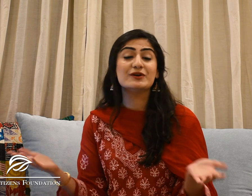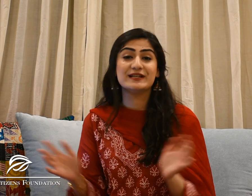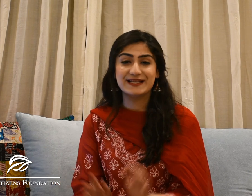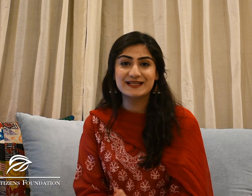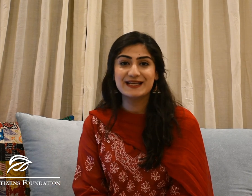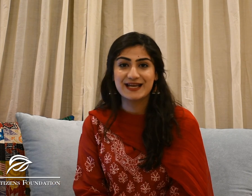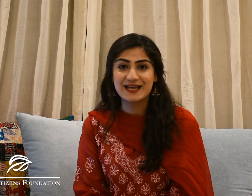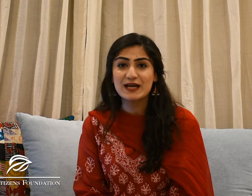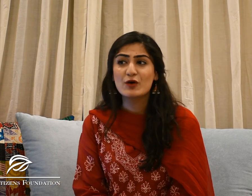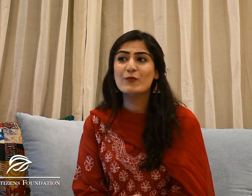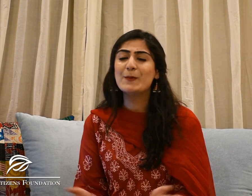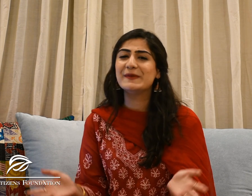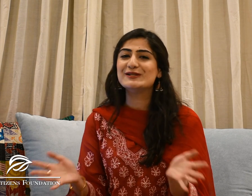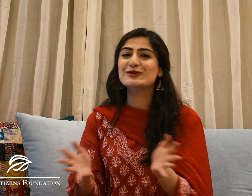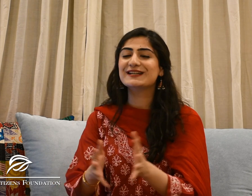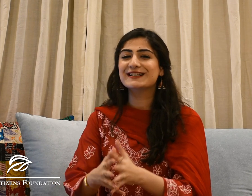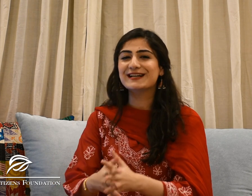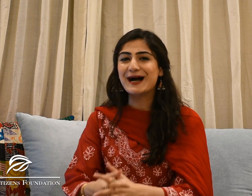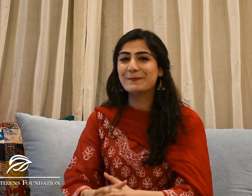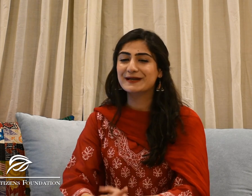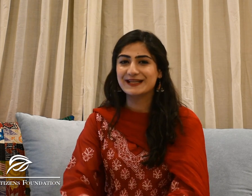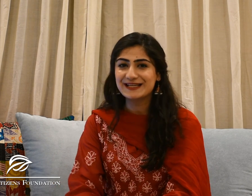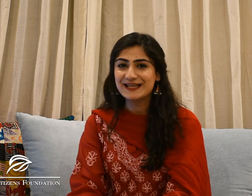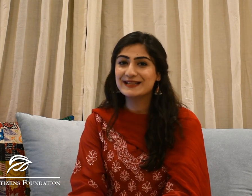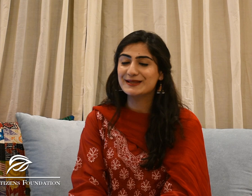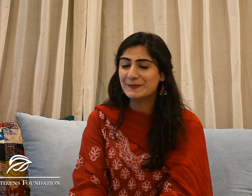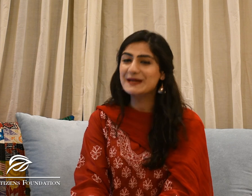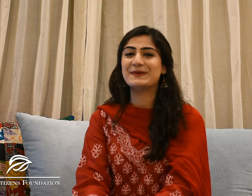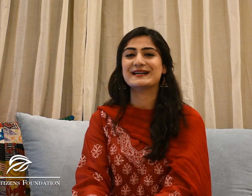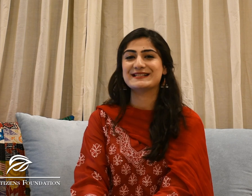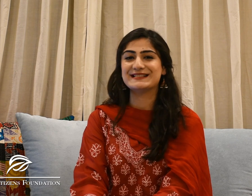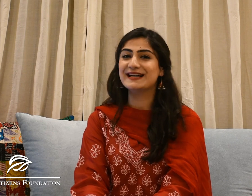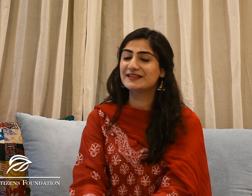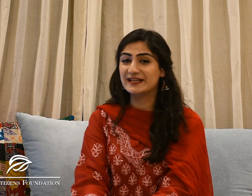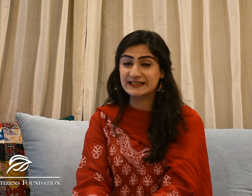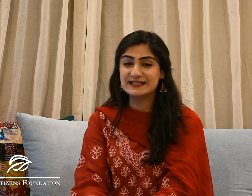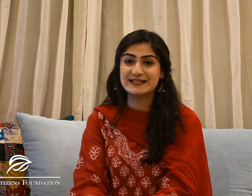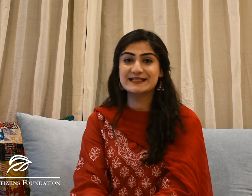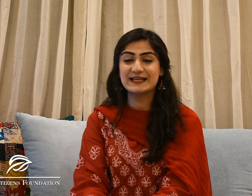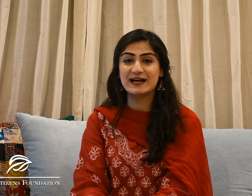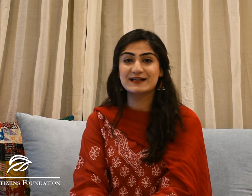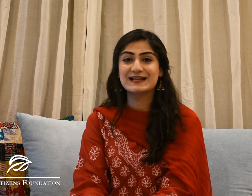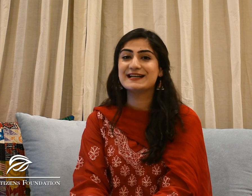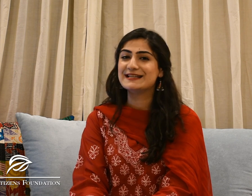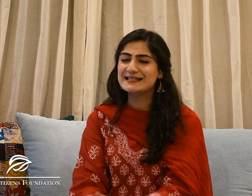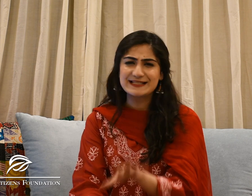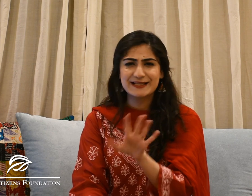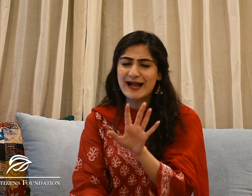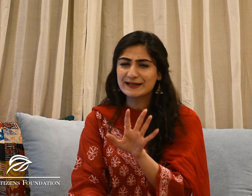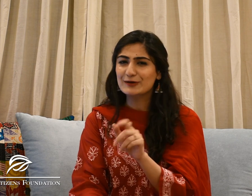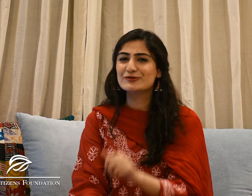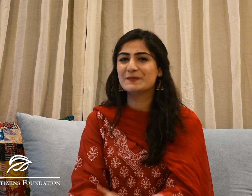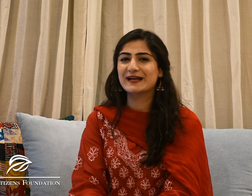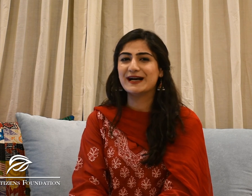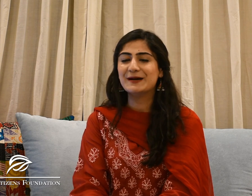अलग लोग रहते हैं वो मिलजुल कर काम करेंगे तभी पाकिस्तान तरक्की कर सकेगा। इसी